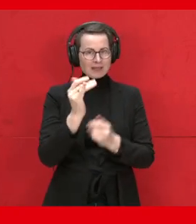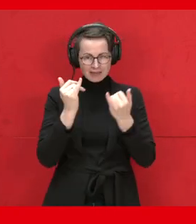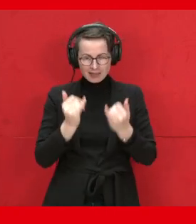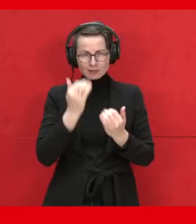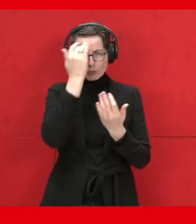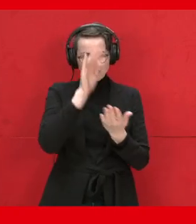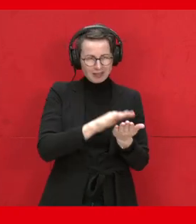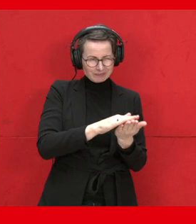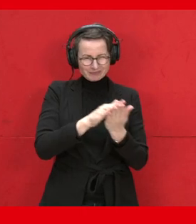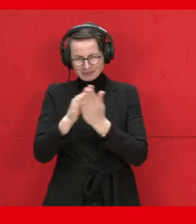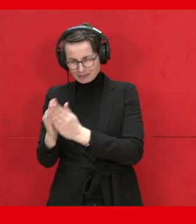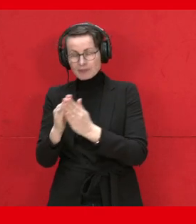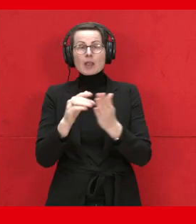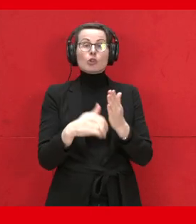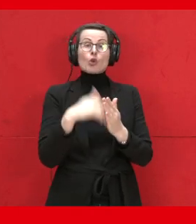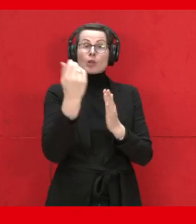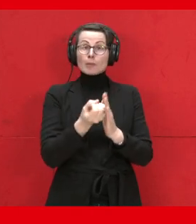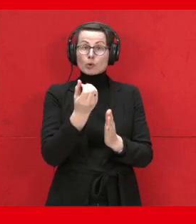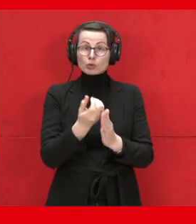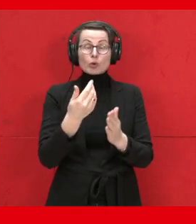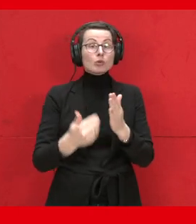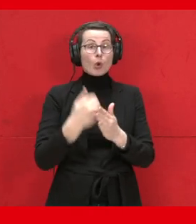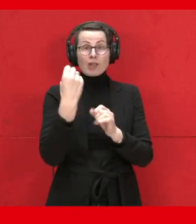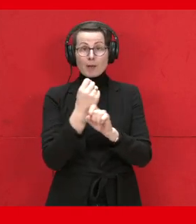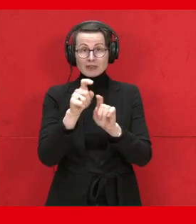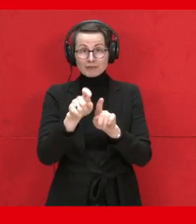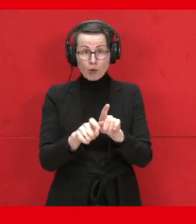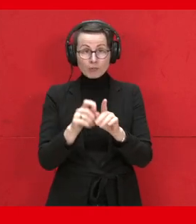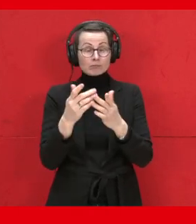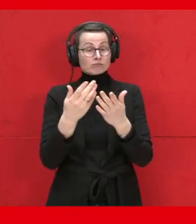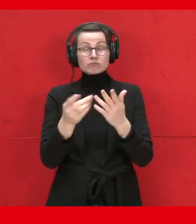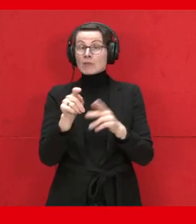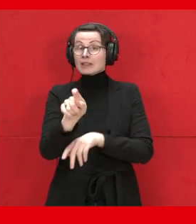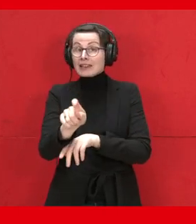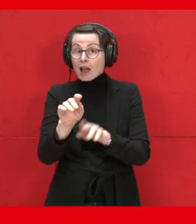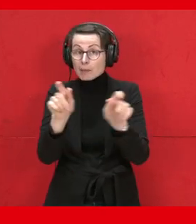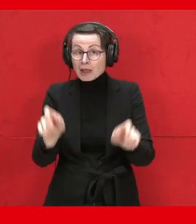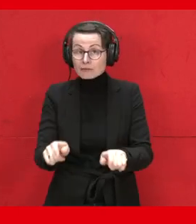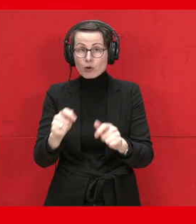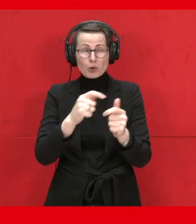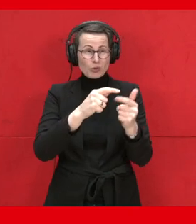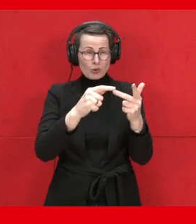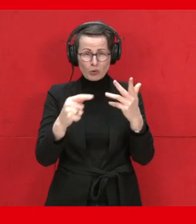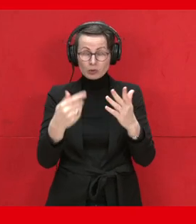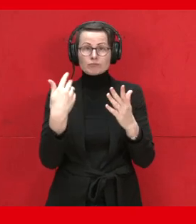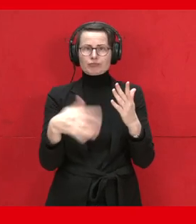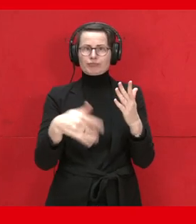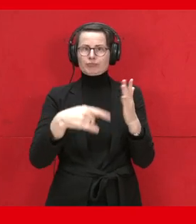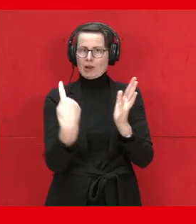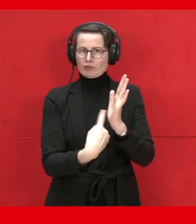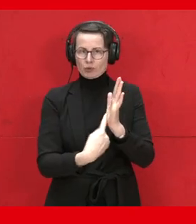neue Produktions- und auch Arbeitsformen. Wir brauchen digitale Plattformen. Und das sind alles massive